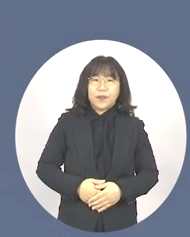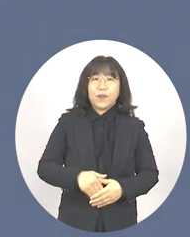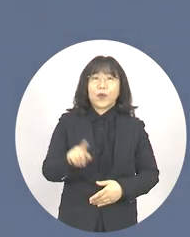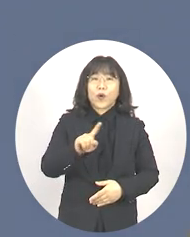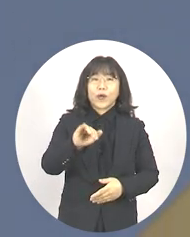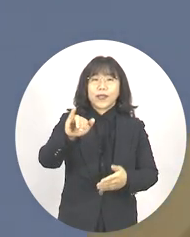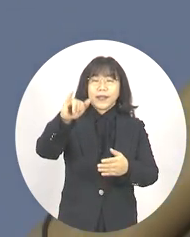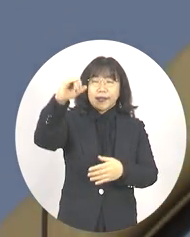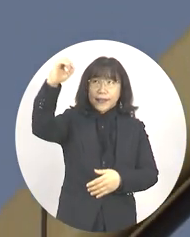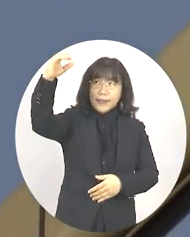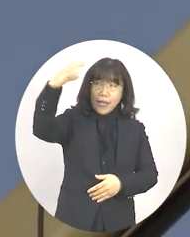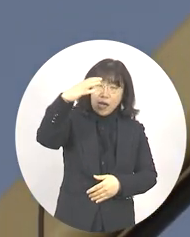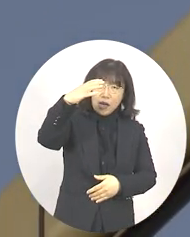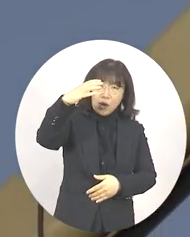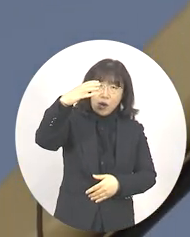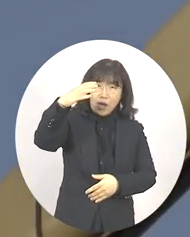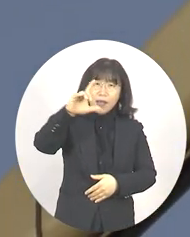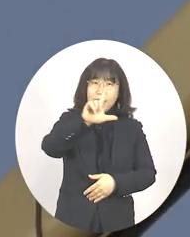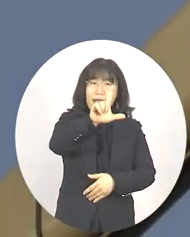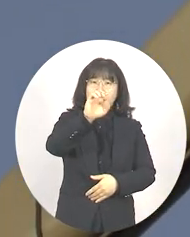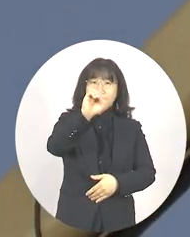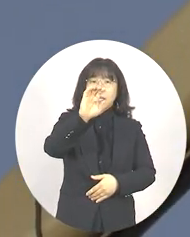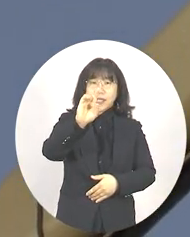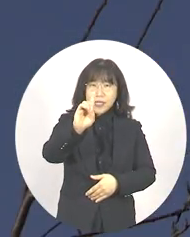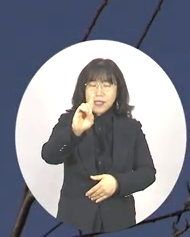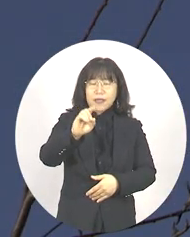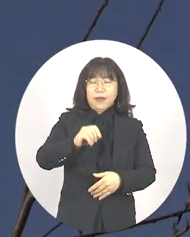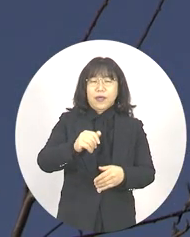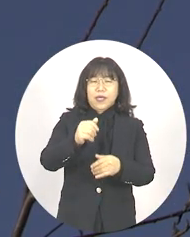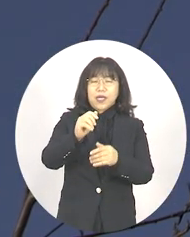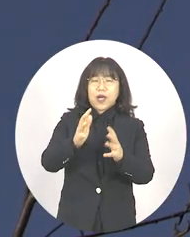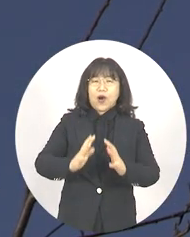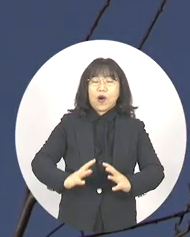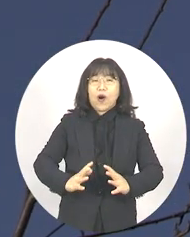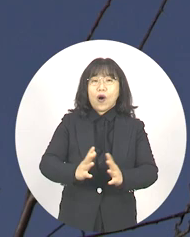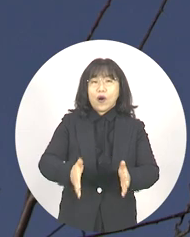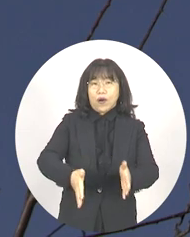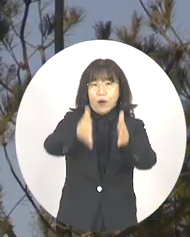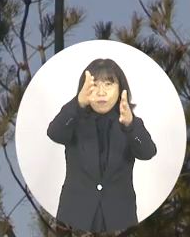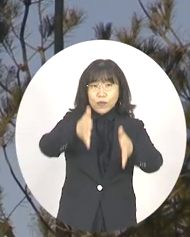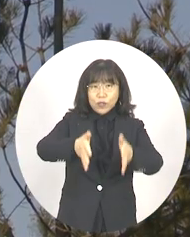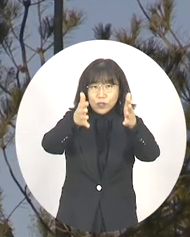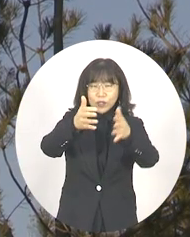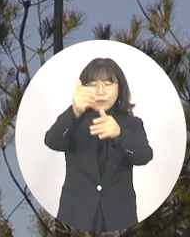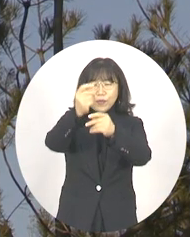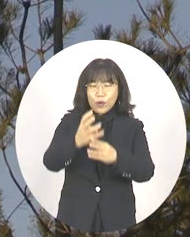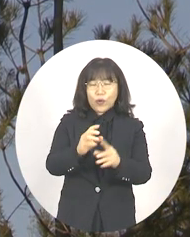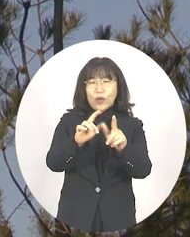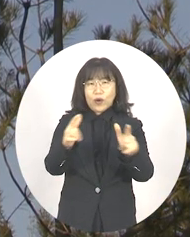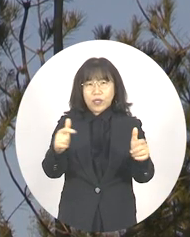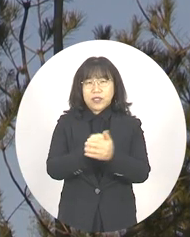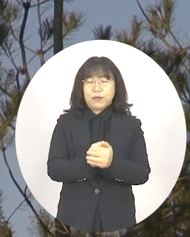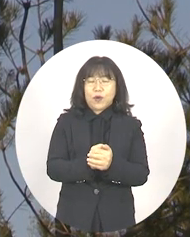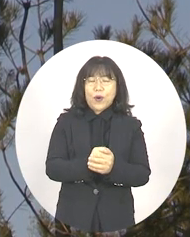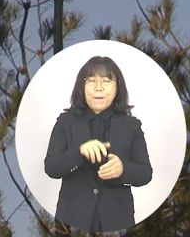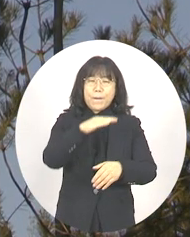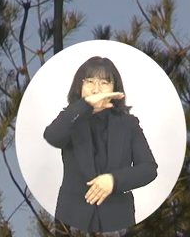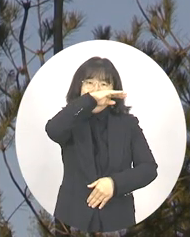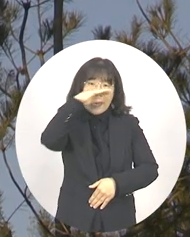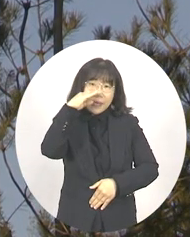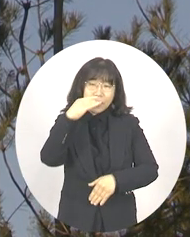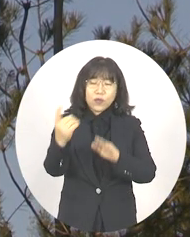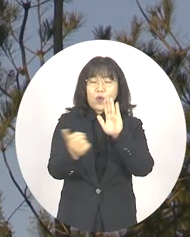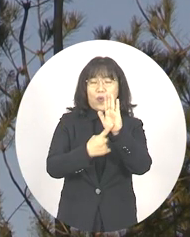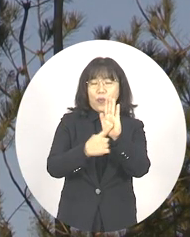강서구는 태양광 LED 건물 번호판 등 주소정보 안내 시설물을 확충해 도로명 주소의 올바른 사용과 홍보를